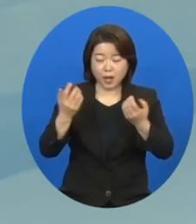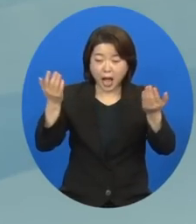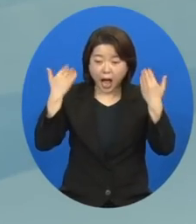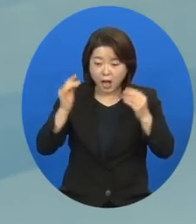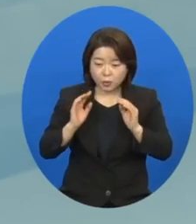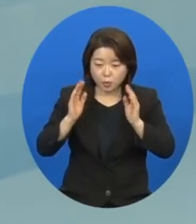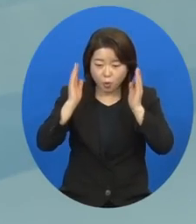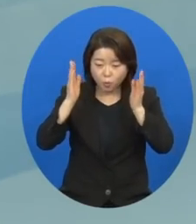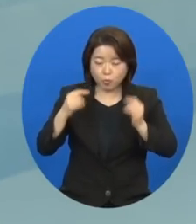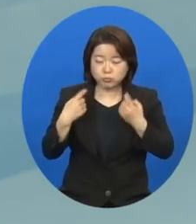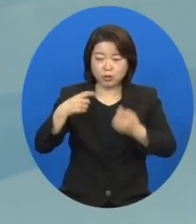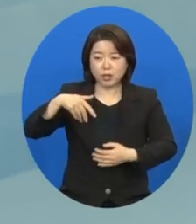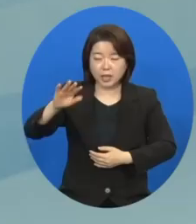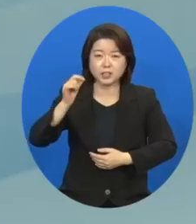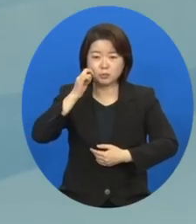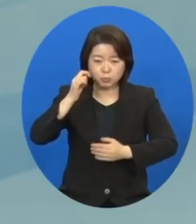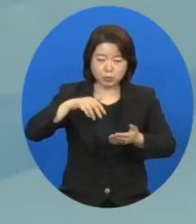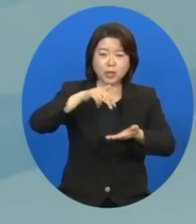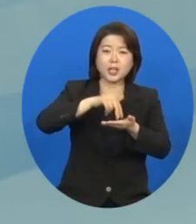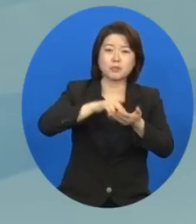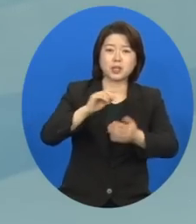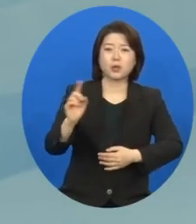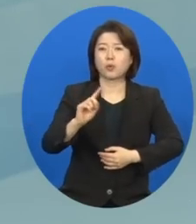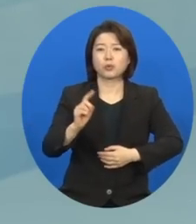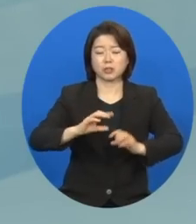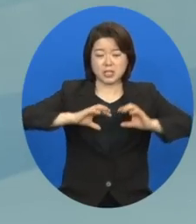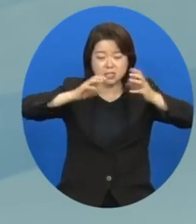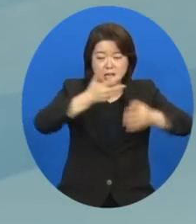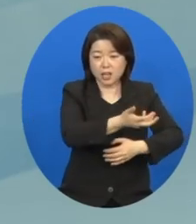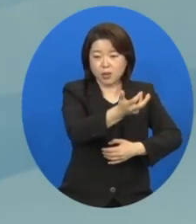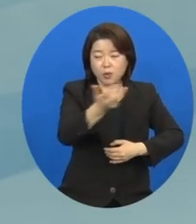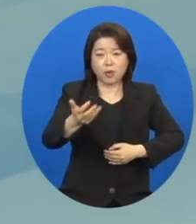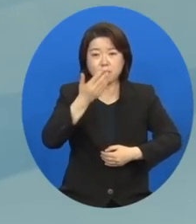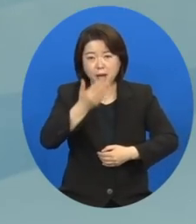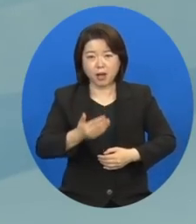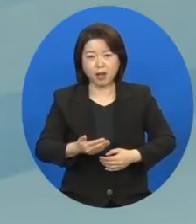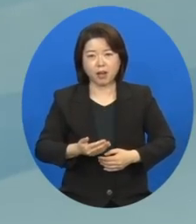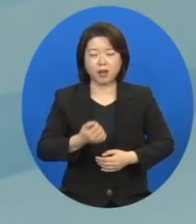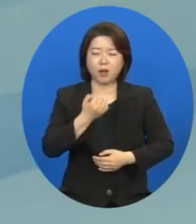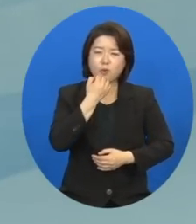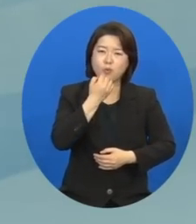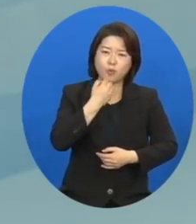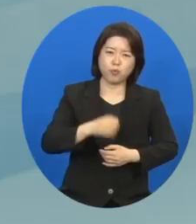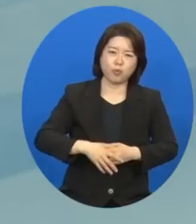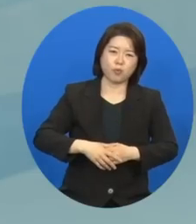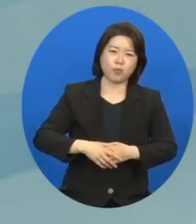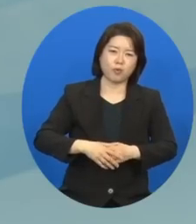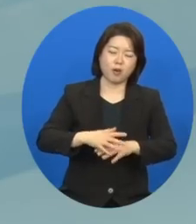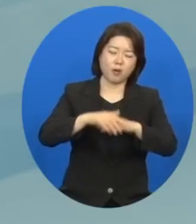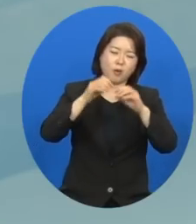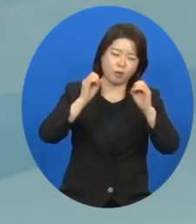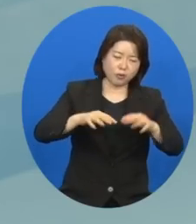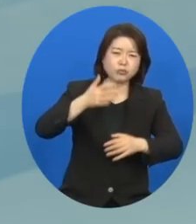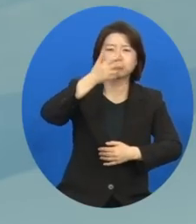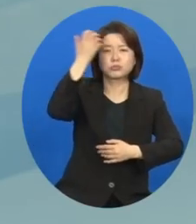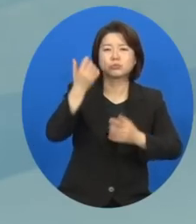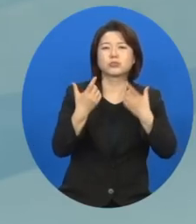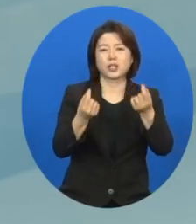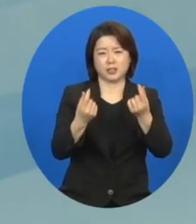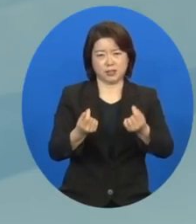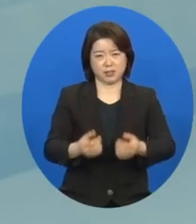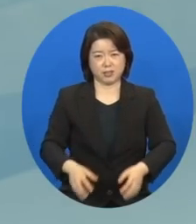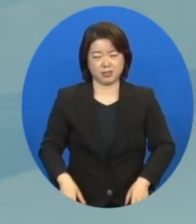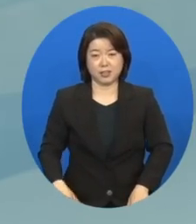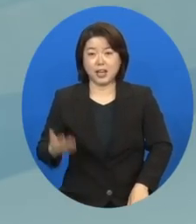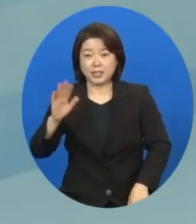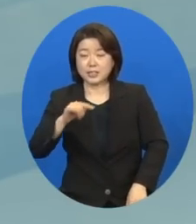형편에 무슨 수로 세계여행을 갑니까? 정말 우스운 일이죠. 우스운 생각이고 우스운 꿈입니다.